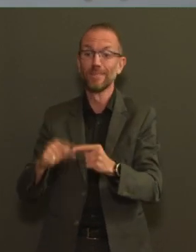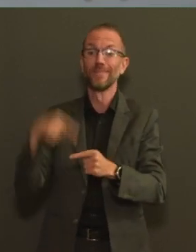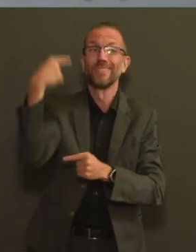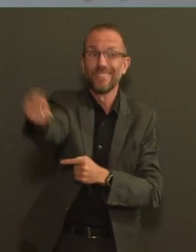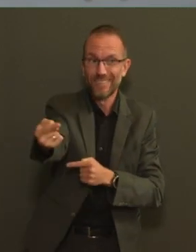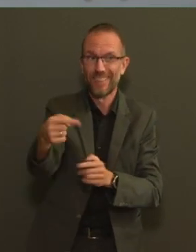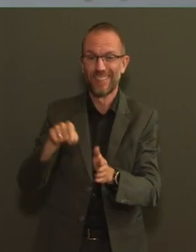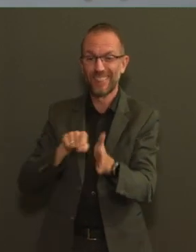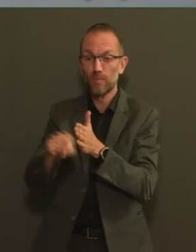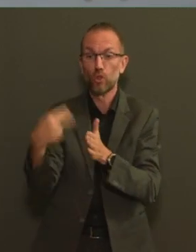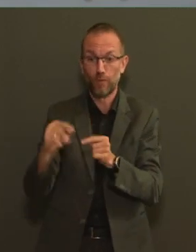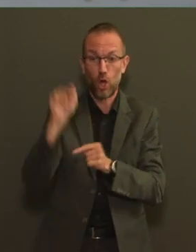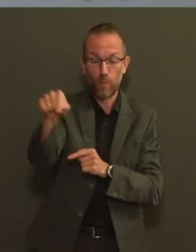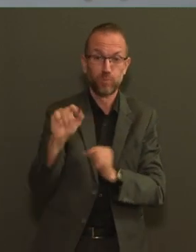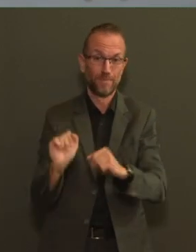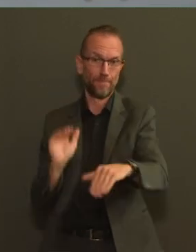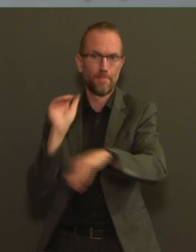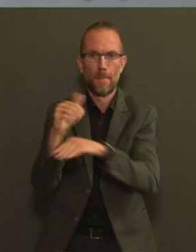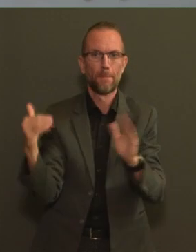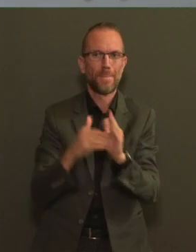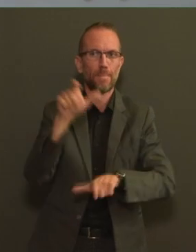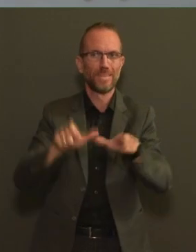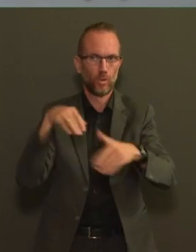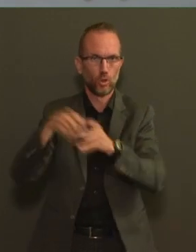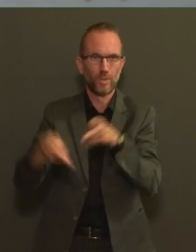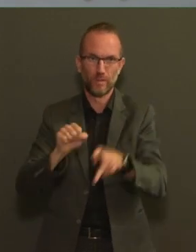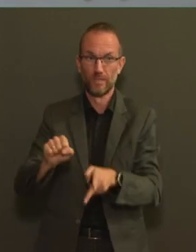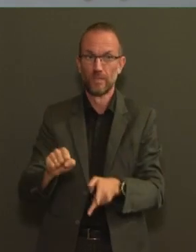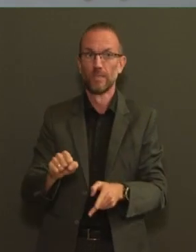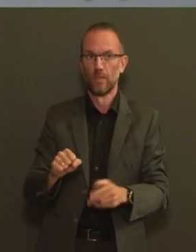novembre. Pour rappel, nous sommes le 16 octobre.